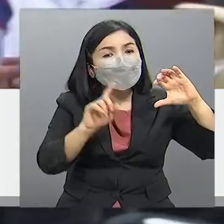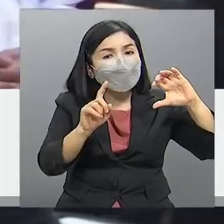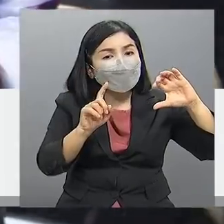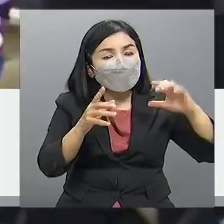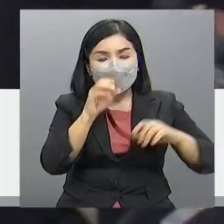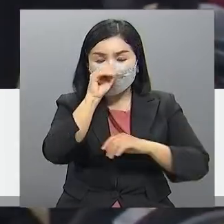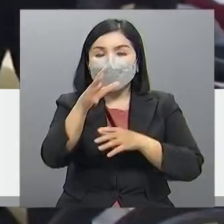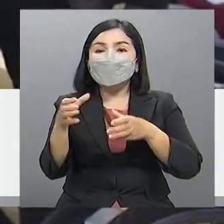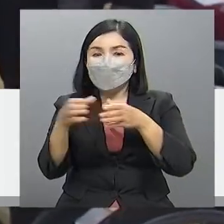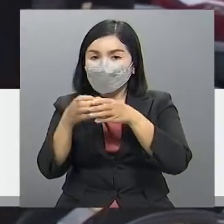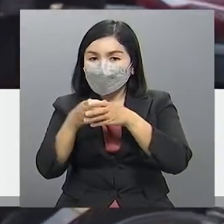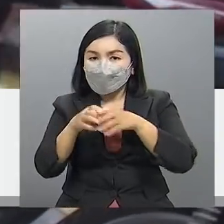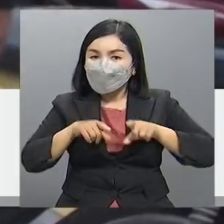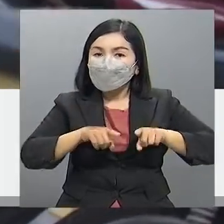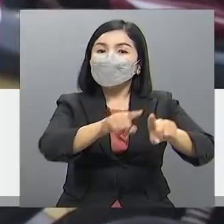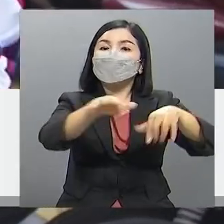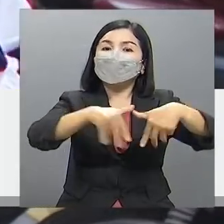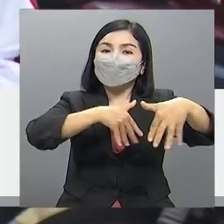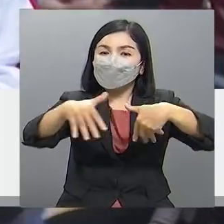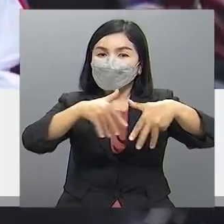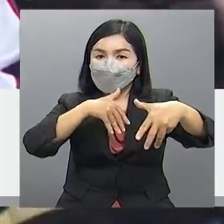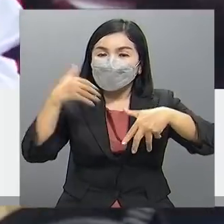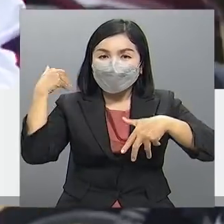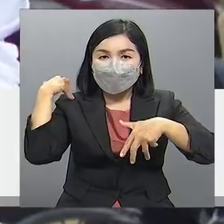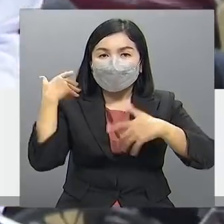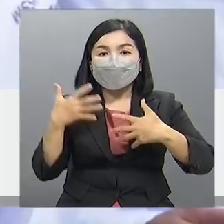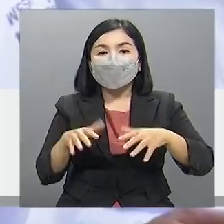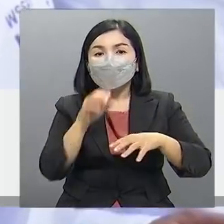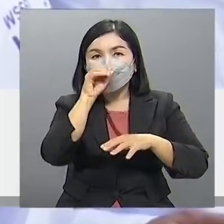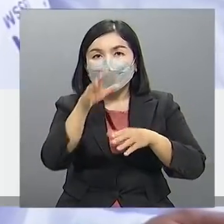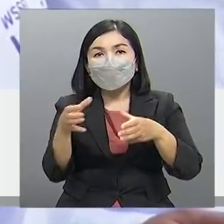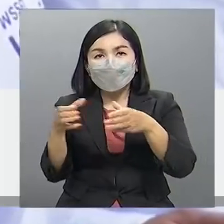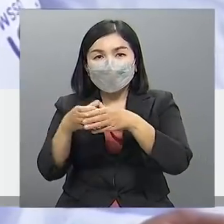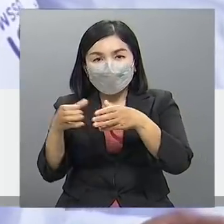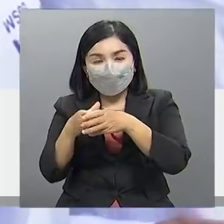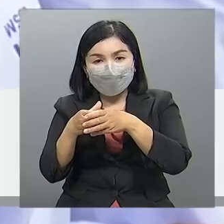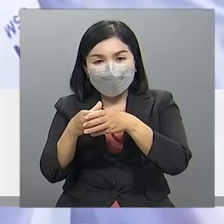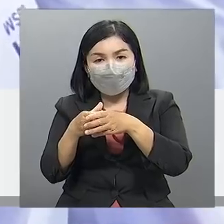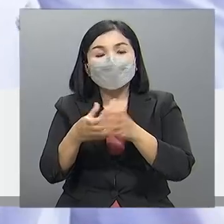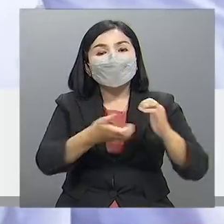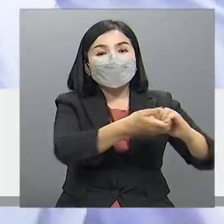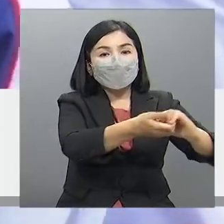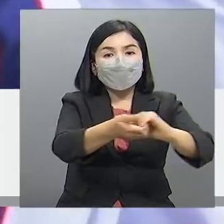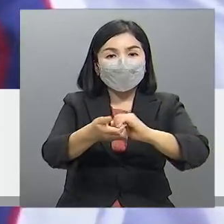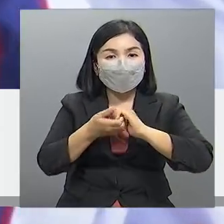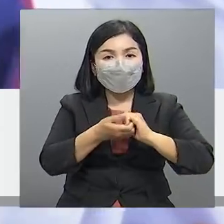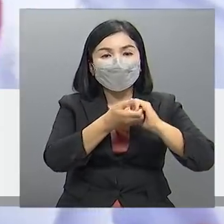จะยืนเคียงข้างประชาชนค่ะพร้อมกับย้ำว่าพรรคเศรษฐกิจไทยนะคะจะเป็นพันธมิตรกับพลเอกประวิตรตลอดไป